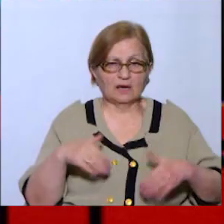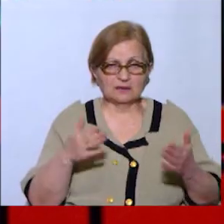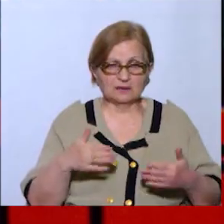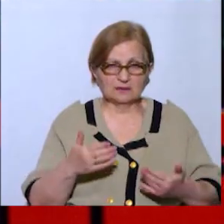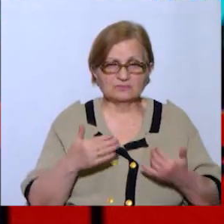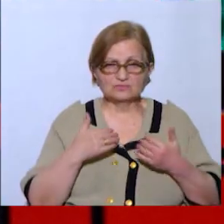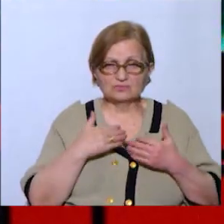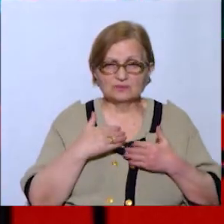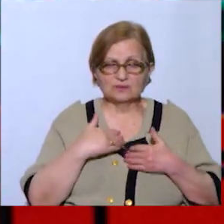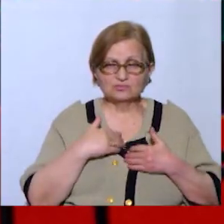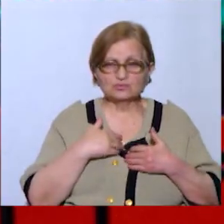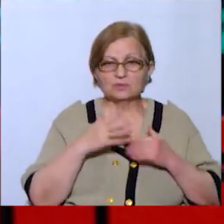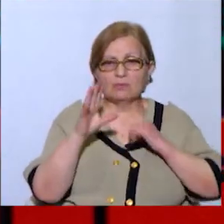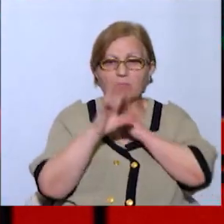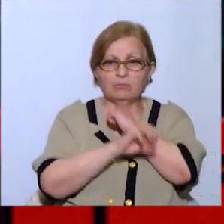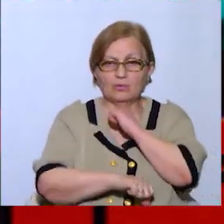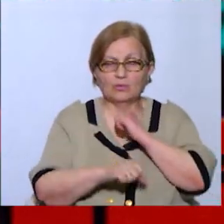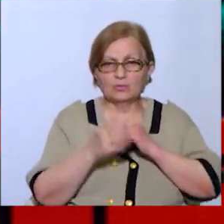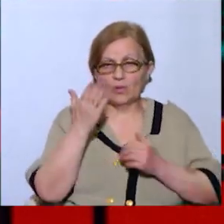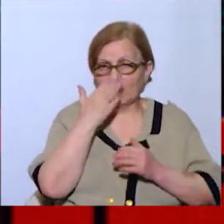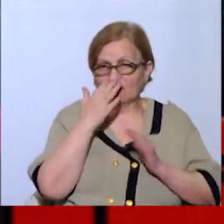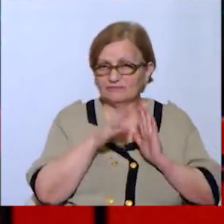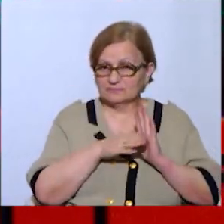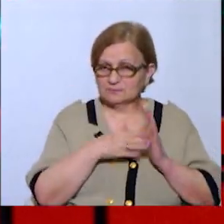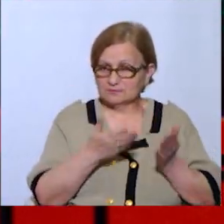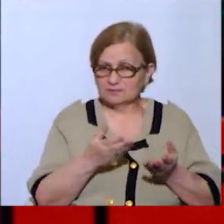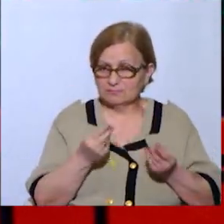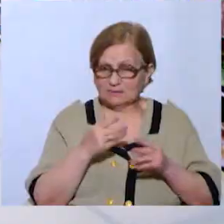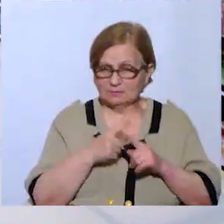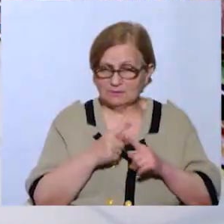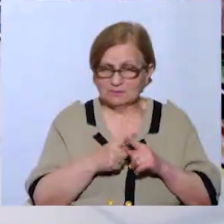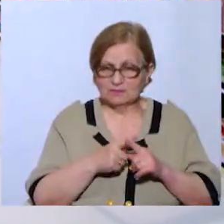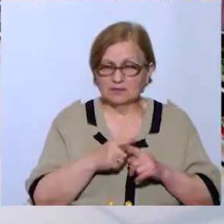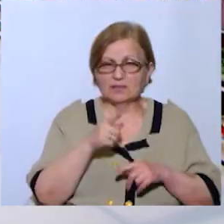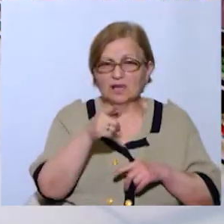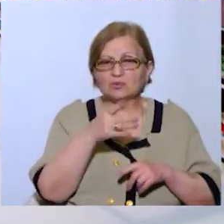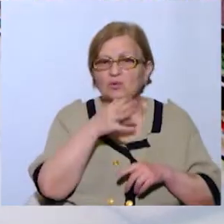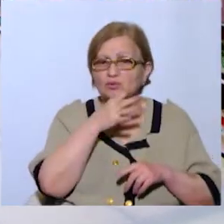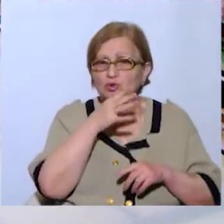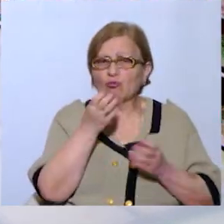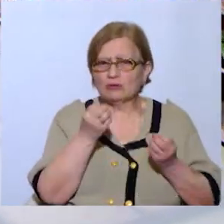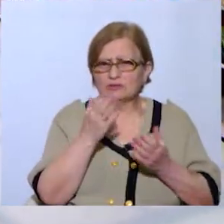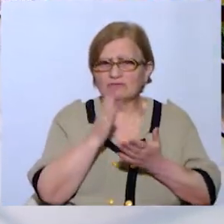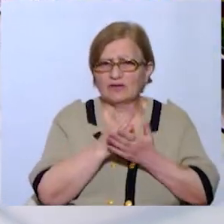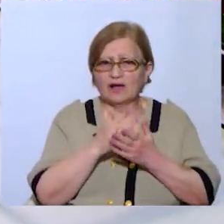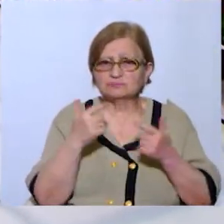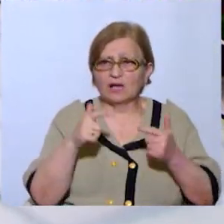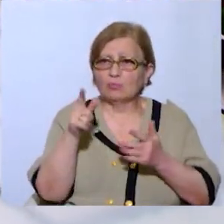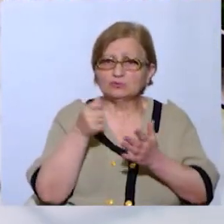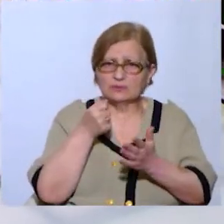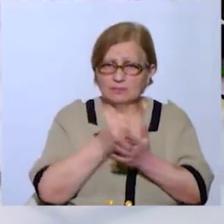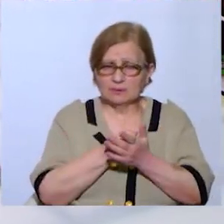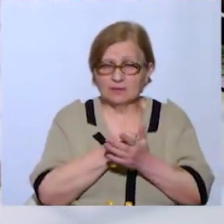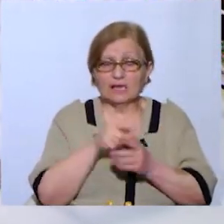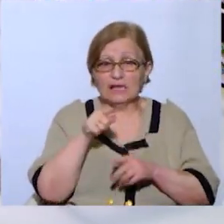ეს თქვენი ბოლო გაკვეთილი იყო მათემატიკის. თქვენ ცოტაოდენი დრო კიდევ გაქვთ დარჩენილი გამოცდებამდე, გირჩევთ რომ ეს